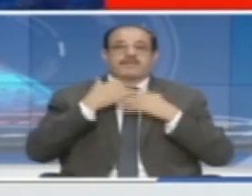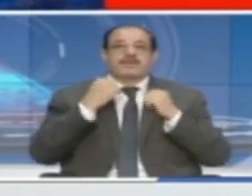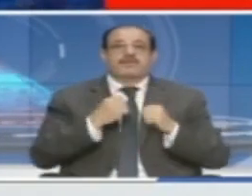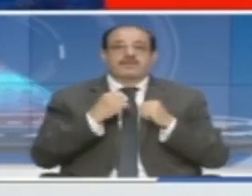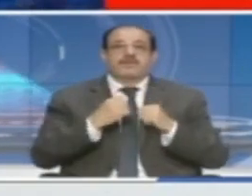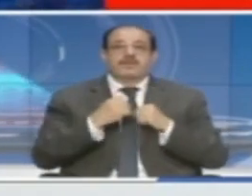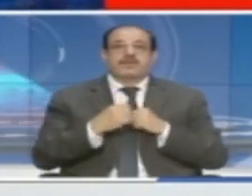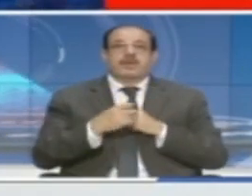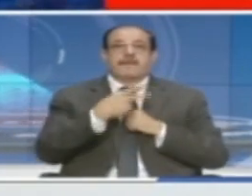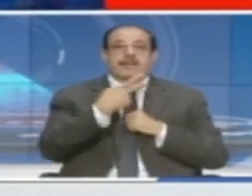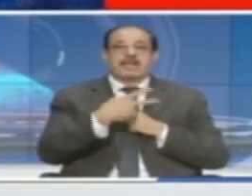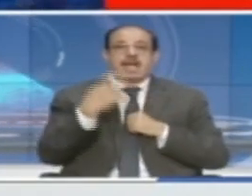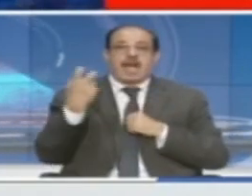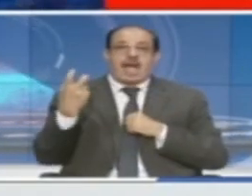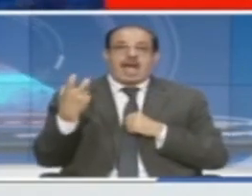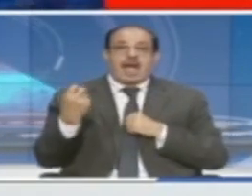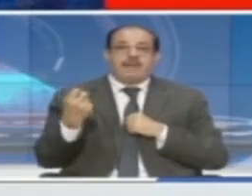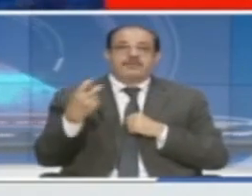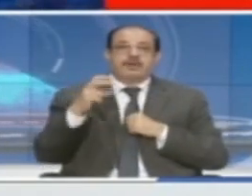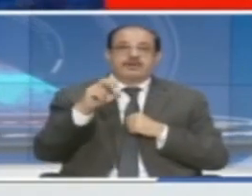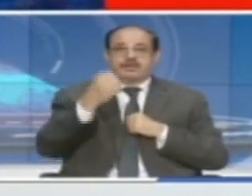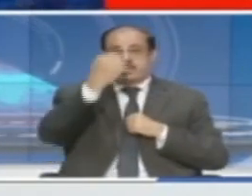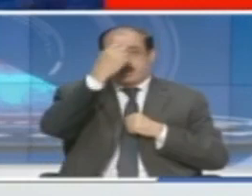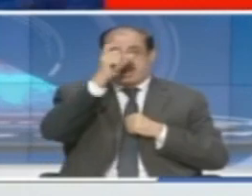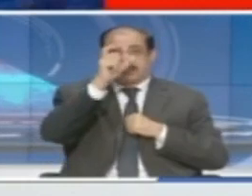المتعافين من الفيروس إلى